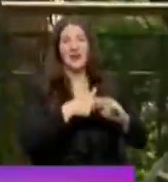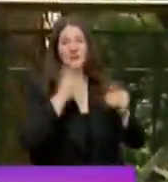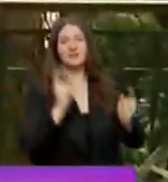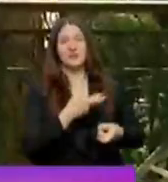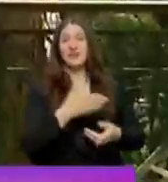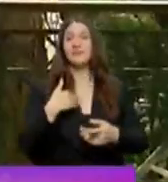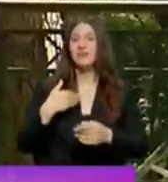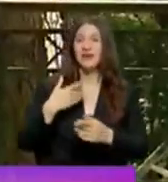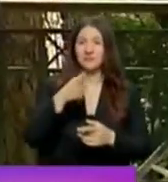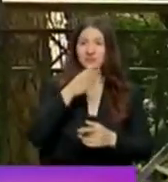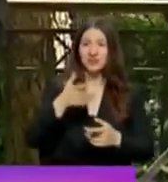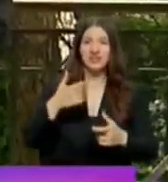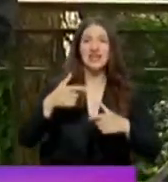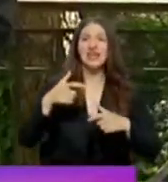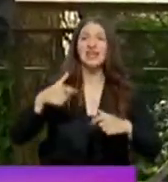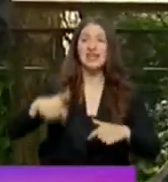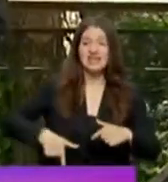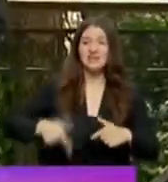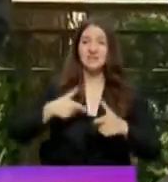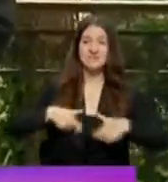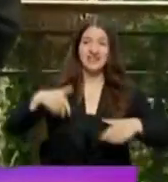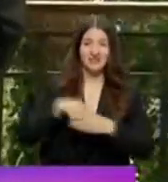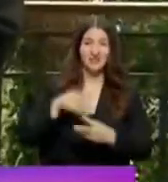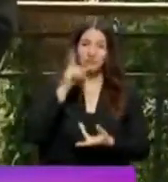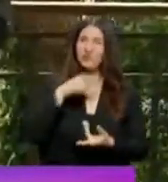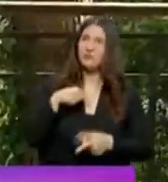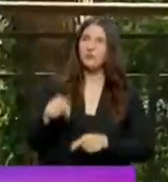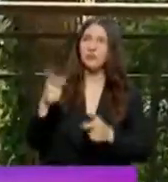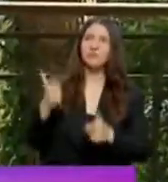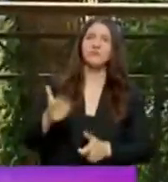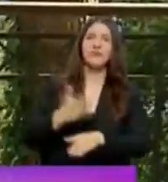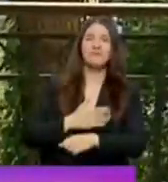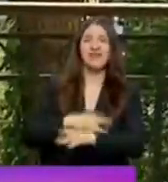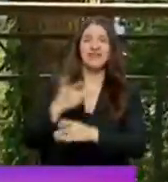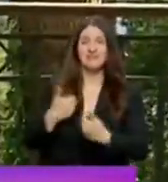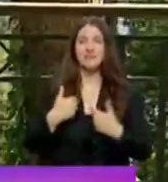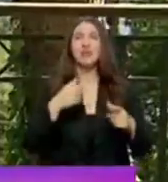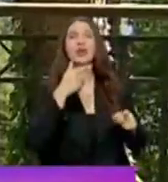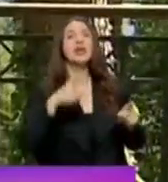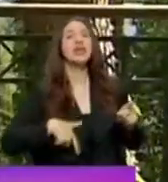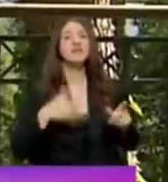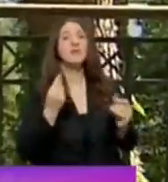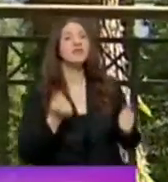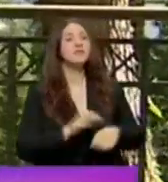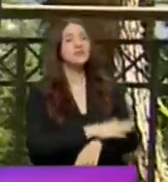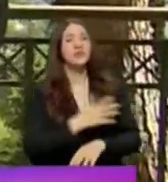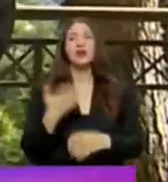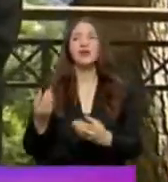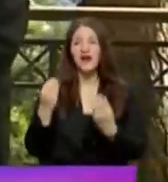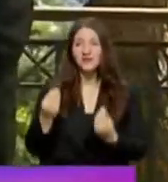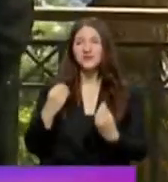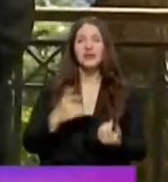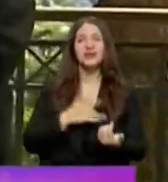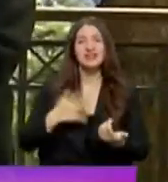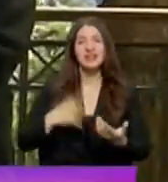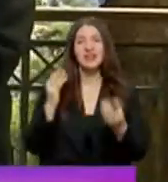ben İzmir milletvekiliyim dolayısıyla öylesiniz, ben buralı sayılırım. Evet. Hoş geldiniz. Sağ olun, çok teşekkür ederim. Nasılsınız? İzmir'de olmak nasıl bir duygu? Gayet güzel. Gönül